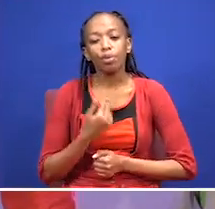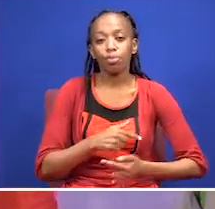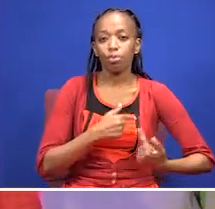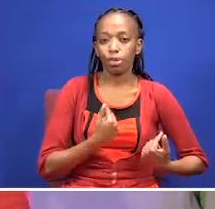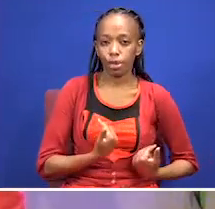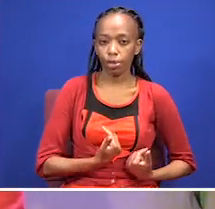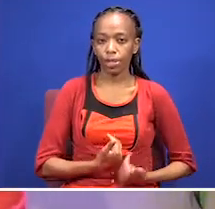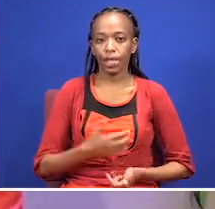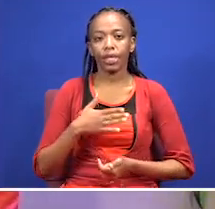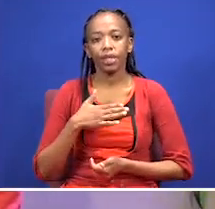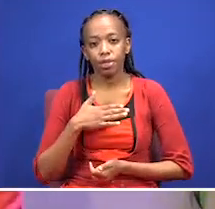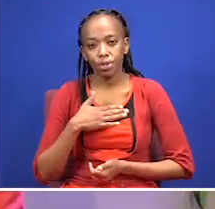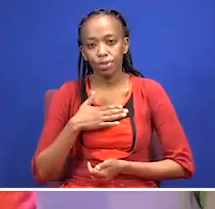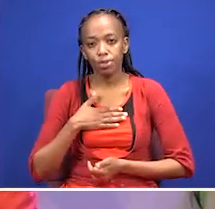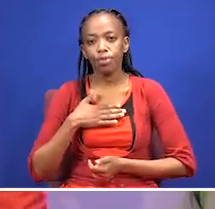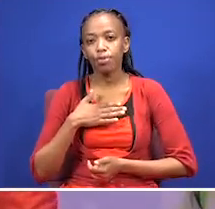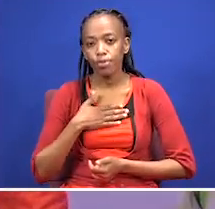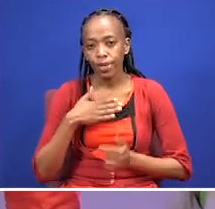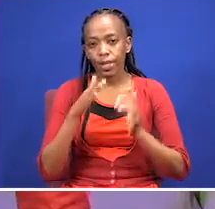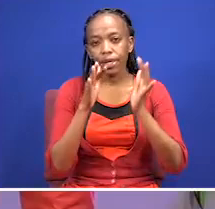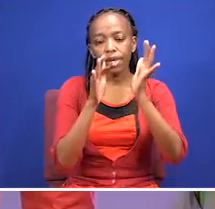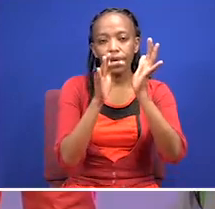Haja ya moyo wangu,